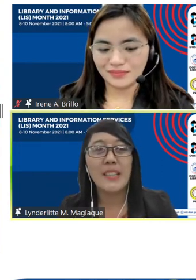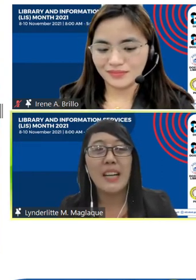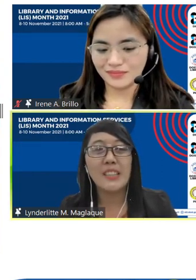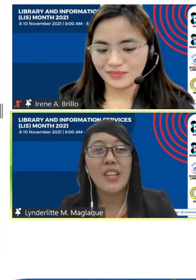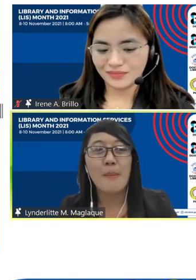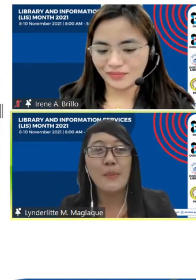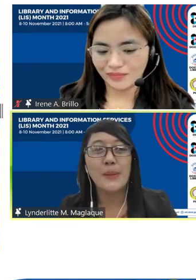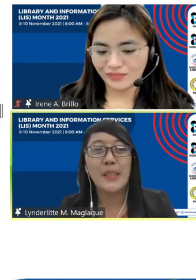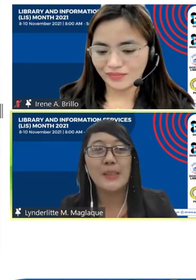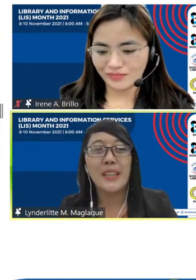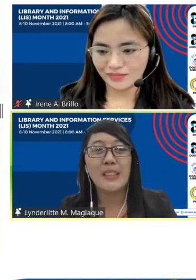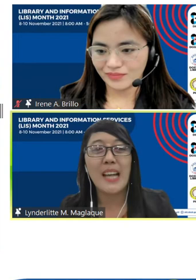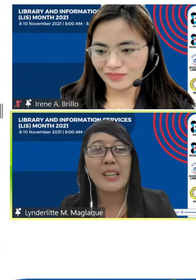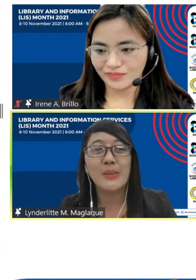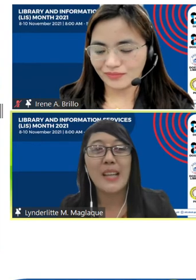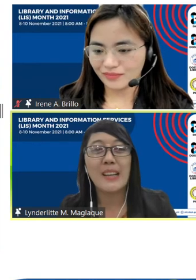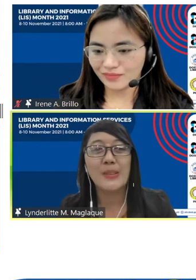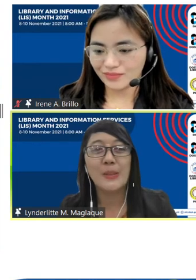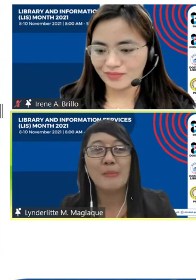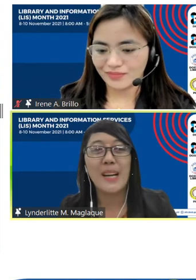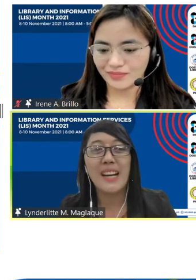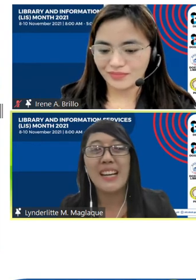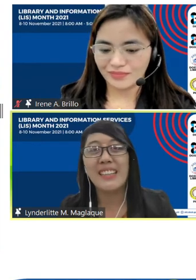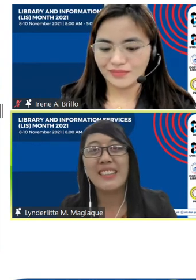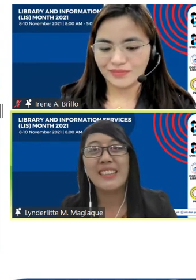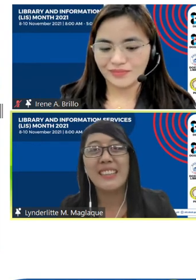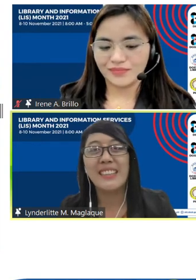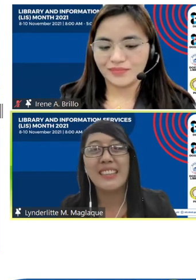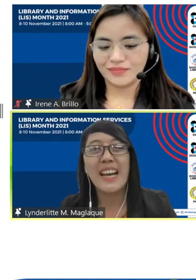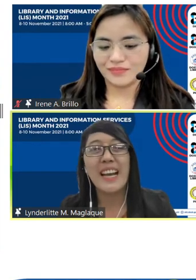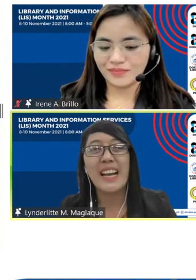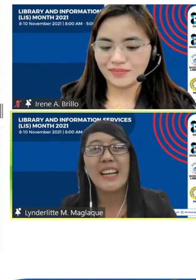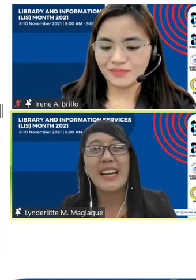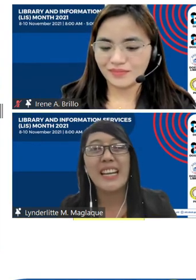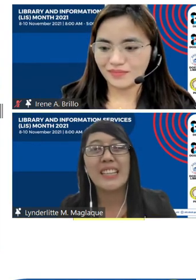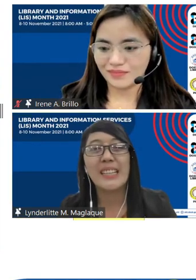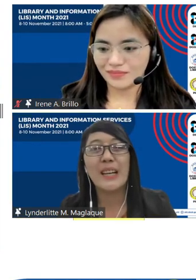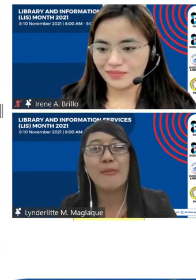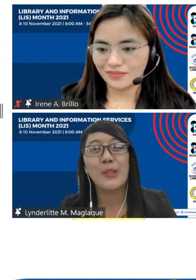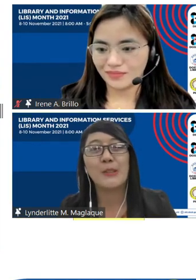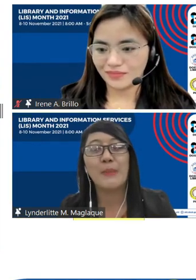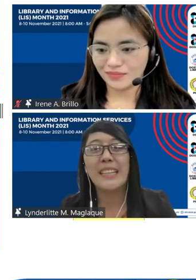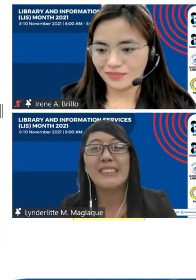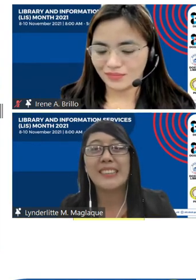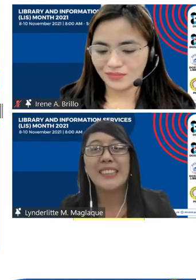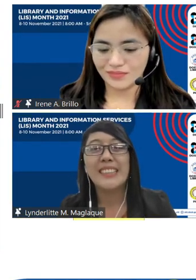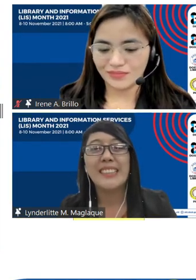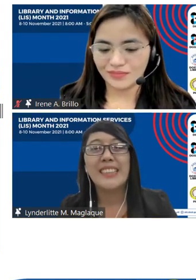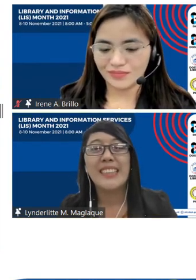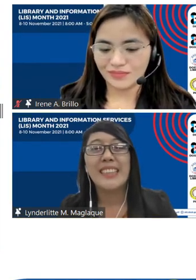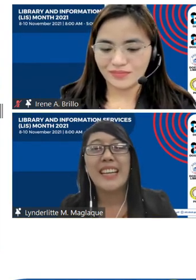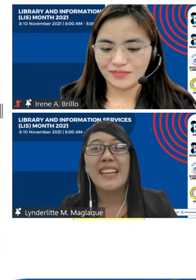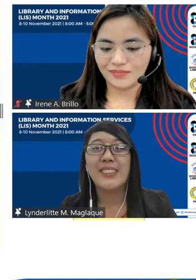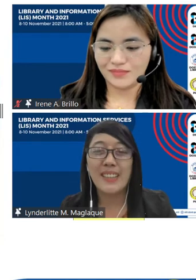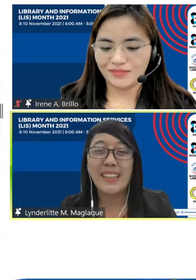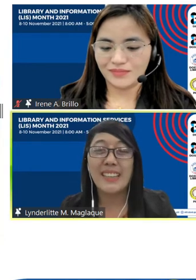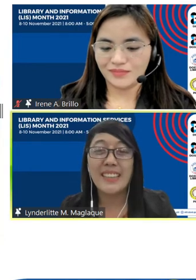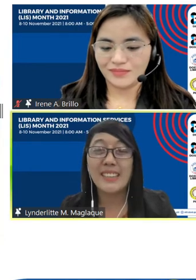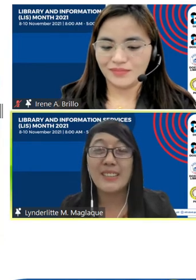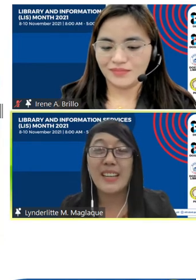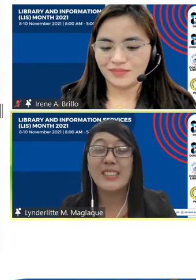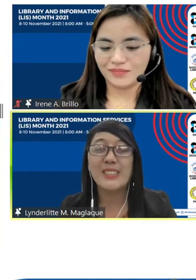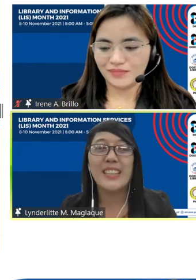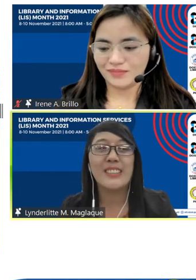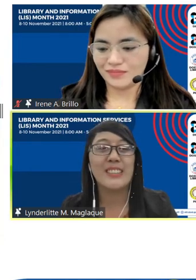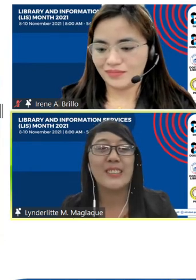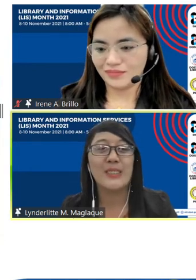kasi ng pagkaka-champo nung ano eh. Sakto-sakto yung paa. Ayan, thank kaya, you. Kaya talaga first place. Ayan. So okay,